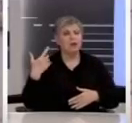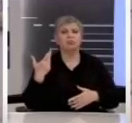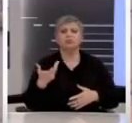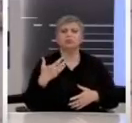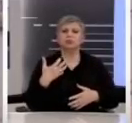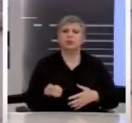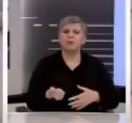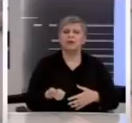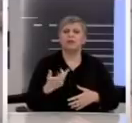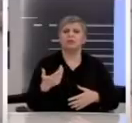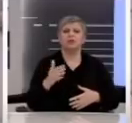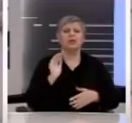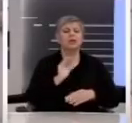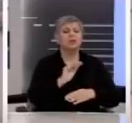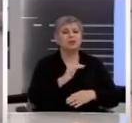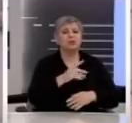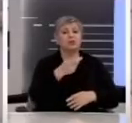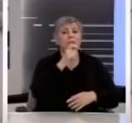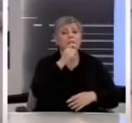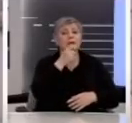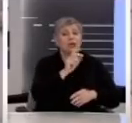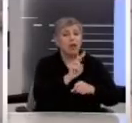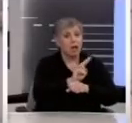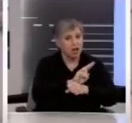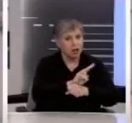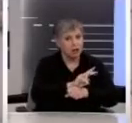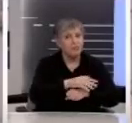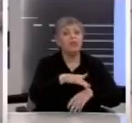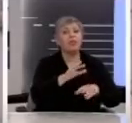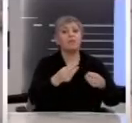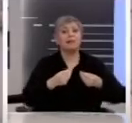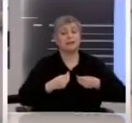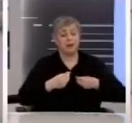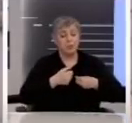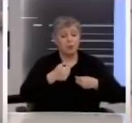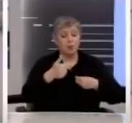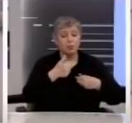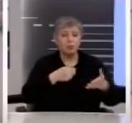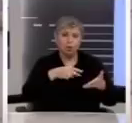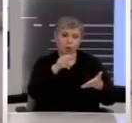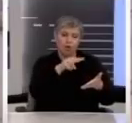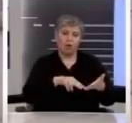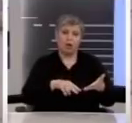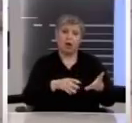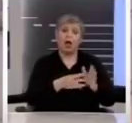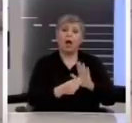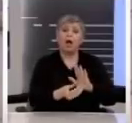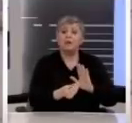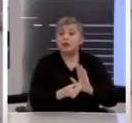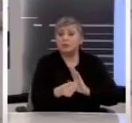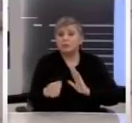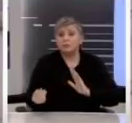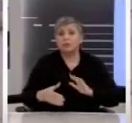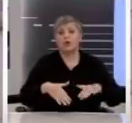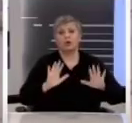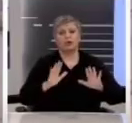ελέγχου, όταν ζητούσαμε απόρριτα έγγραφα, δεν μας εδίδονταν, αλλά μας επιτρέπονταν να τα δούμε χωρίς να πάρουμε αντίγραφα. Αυτό ίσχυε κατά